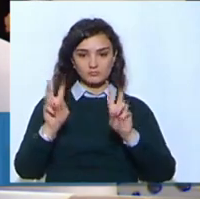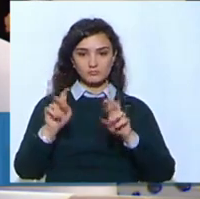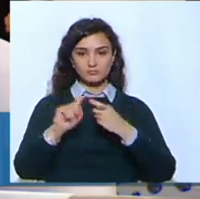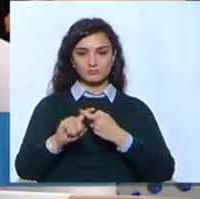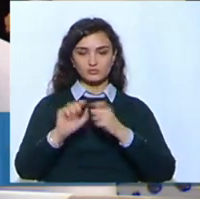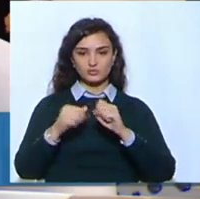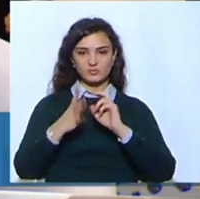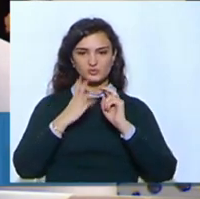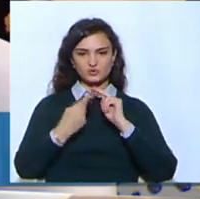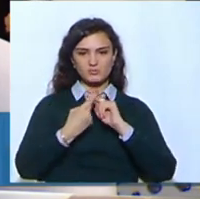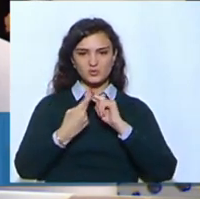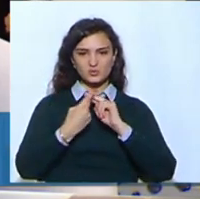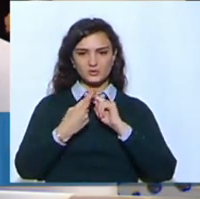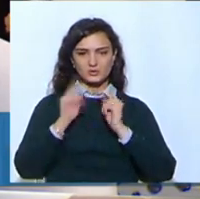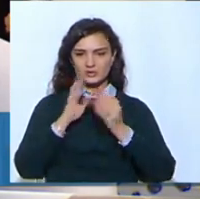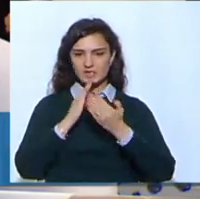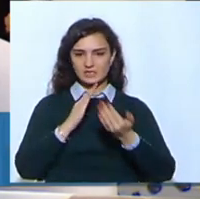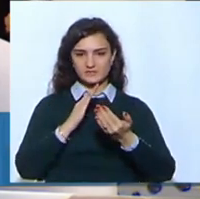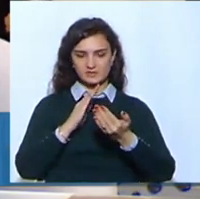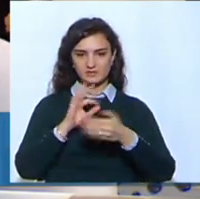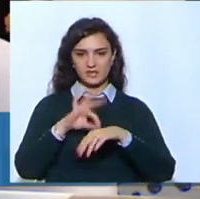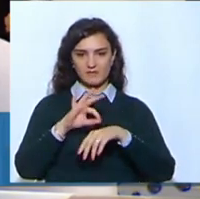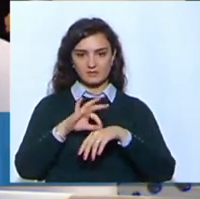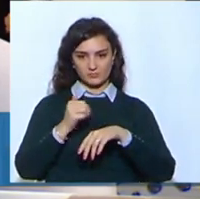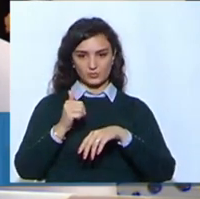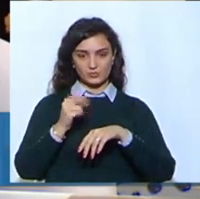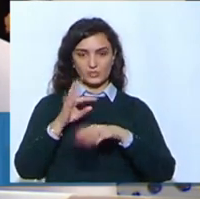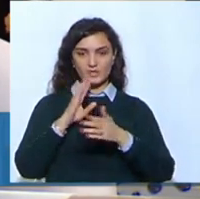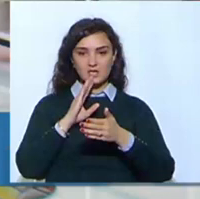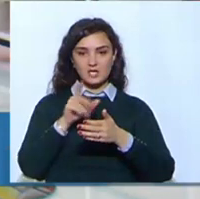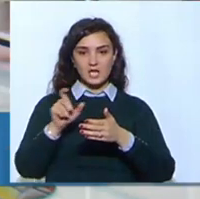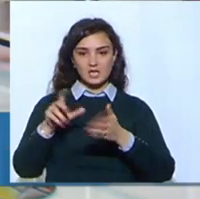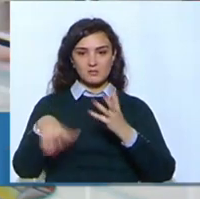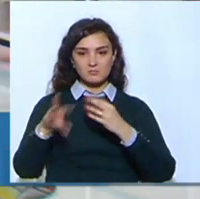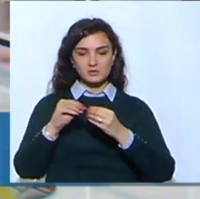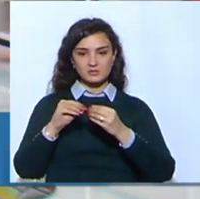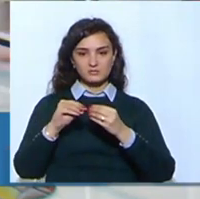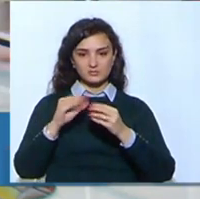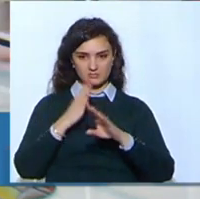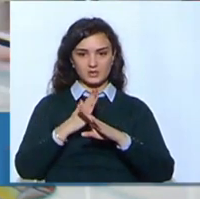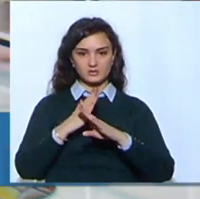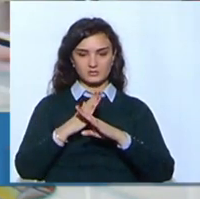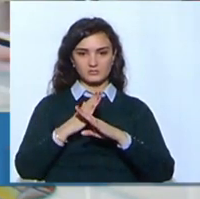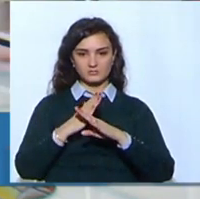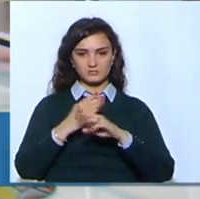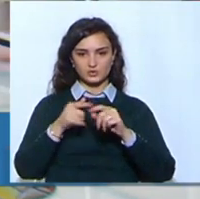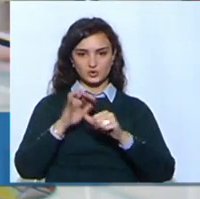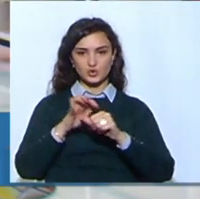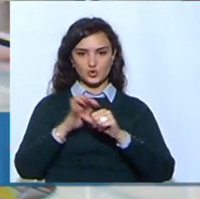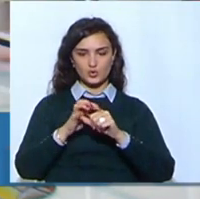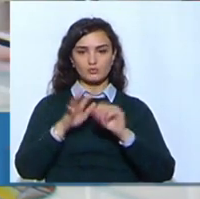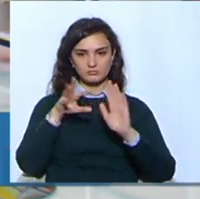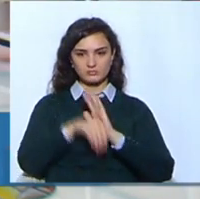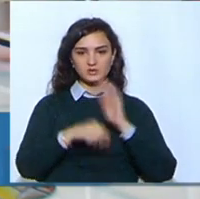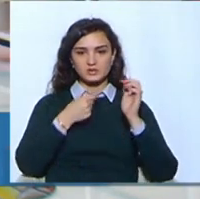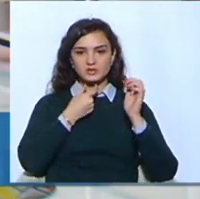უფრო შემაწუხებელი იყოს დედისთვის კლინიკურად. როგორც ვახსენეთ, უკვე ქალების გარკვეულ ნაწილში არის ეს სოკო ცხოვრობს